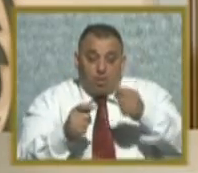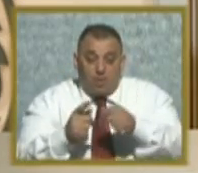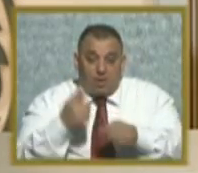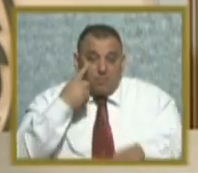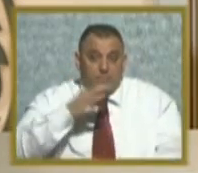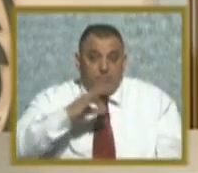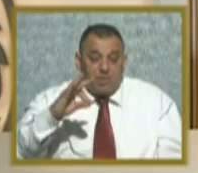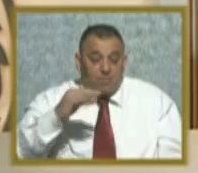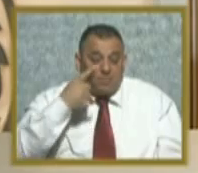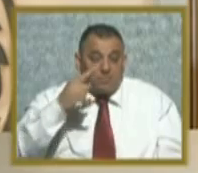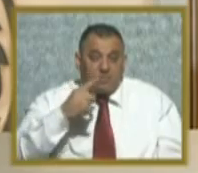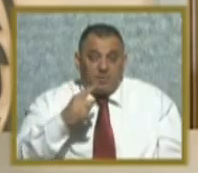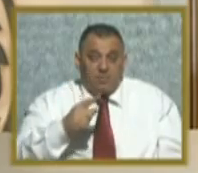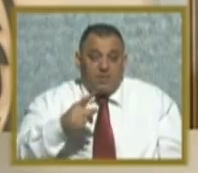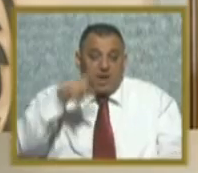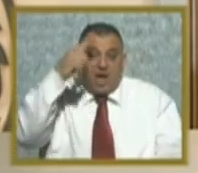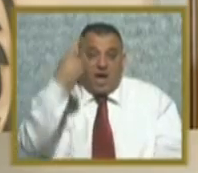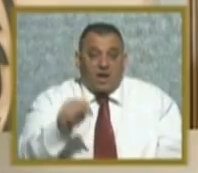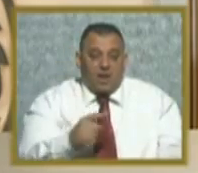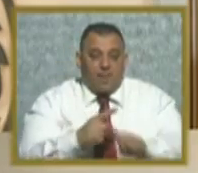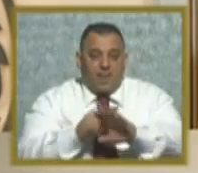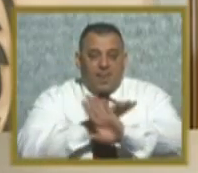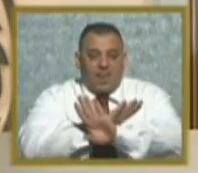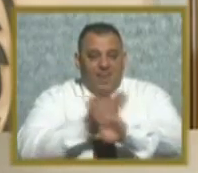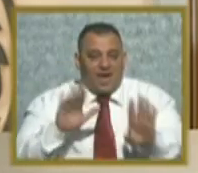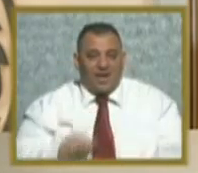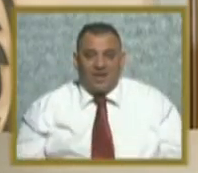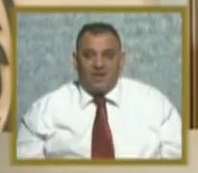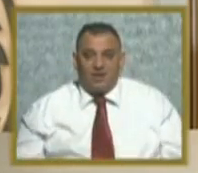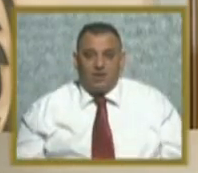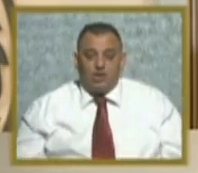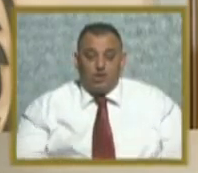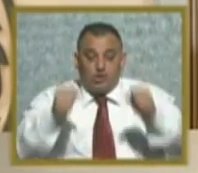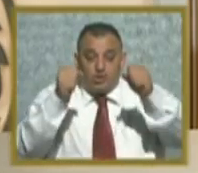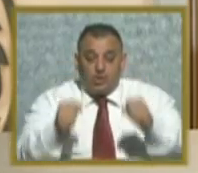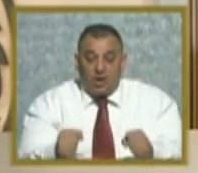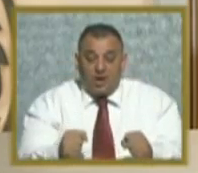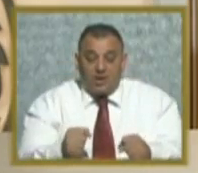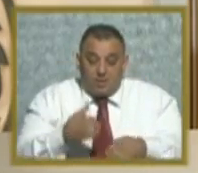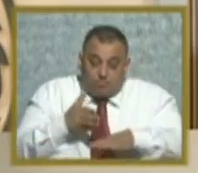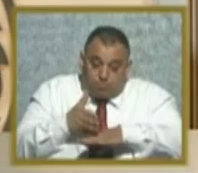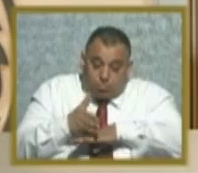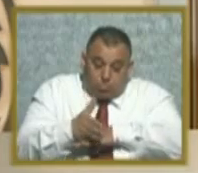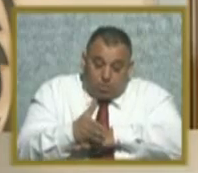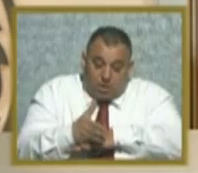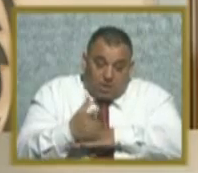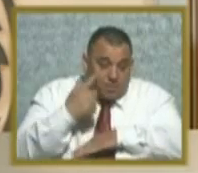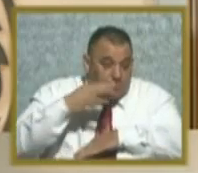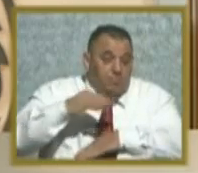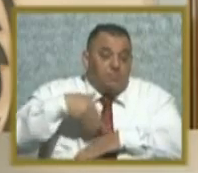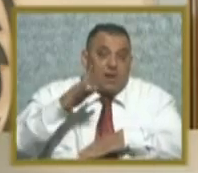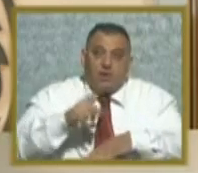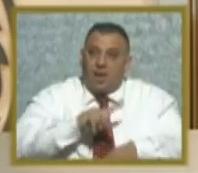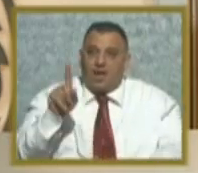حتى يطرد العين والحسد، فهذا حرام ولا يجوز، هذا من أخطر الأمور، ما يجوز الإنسان يذبح لهذا الغرض.